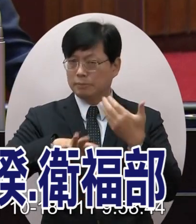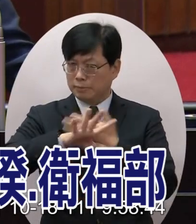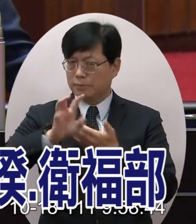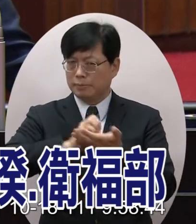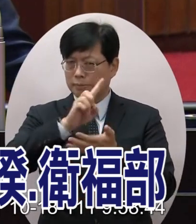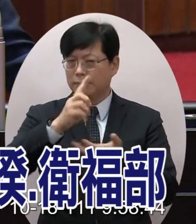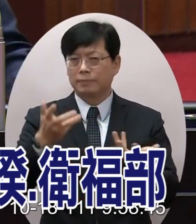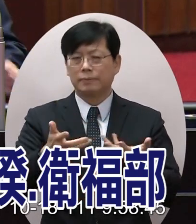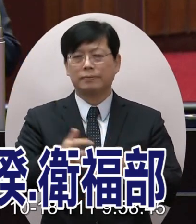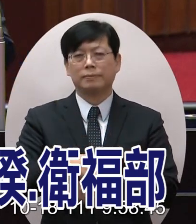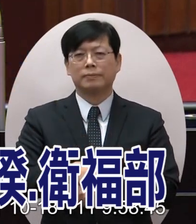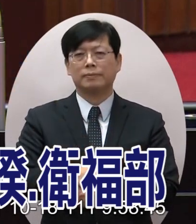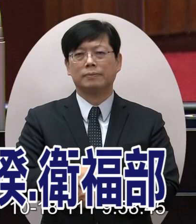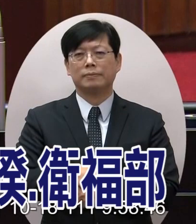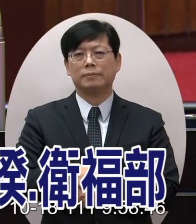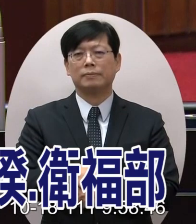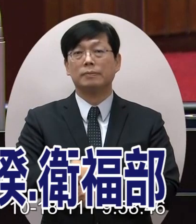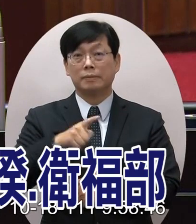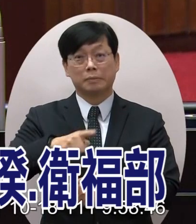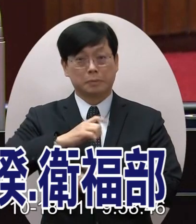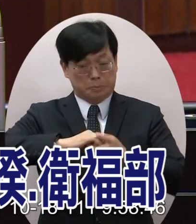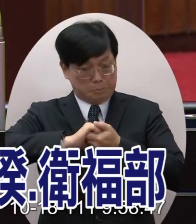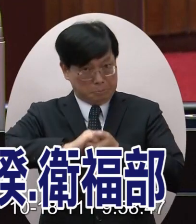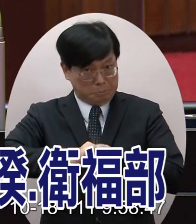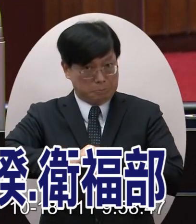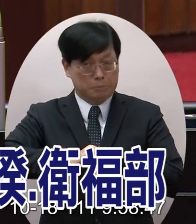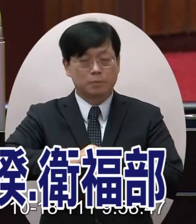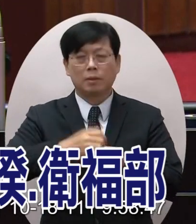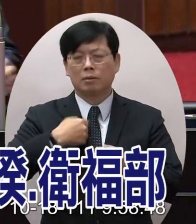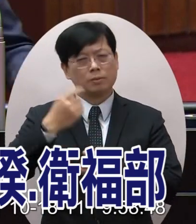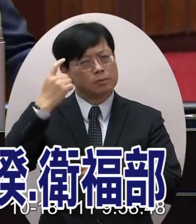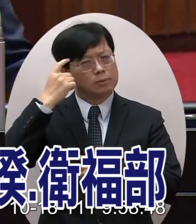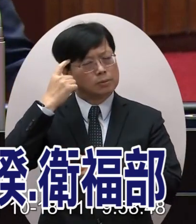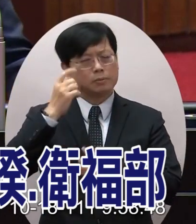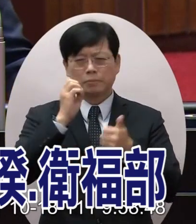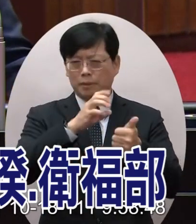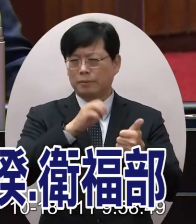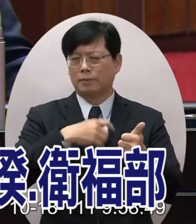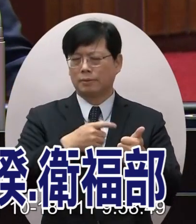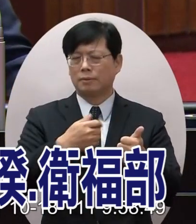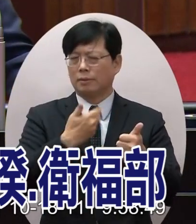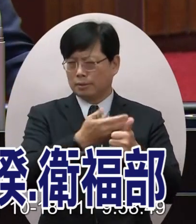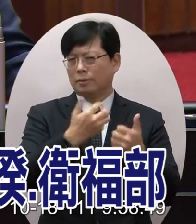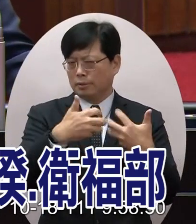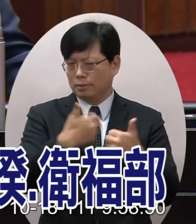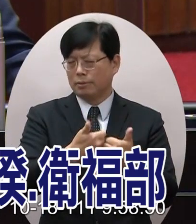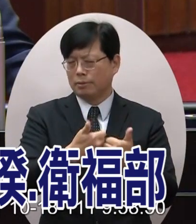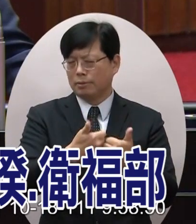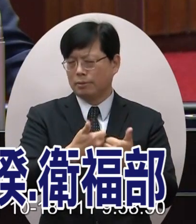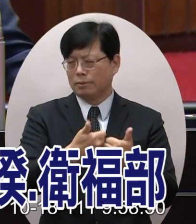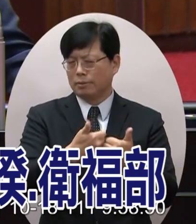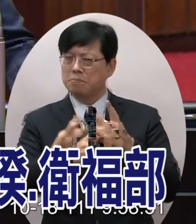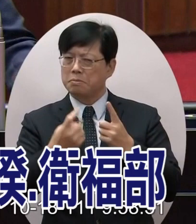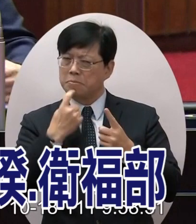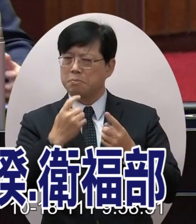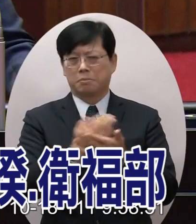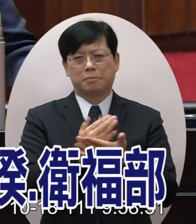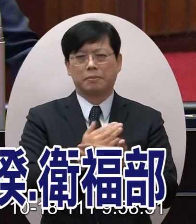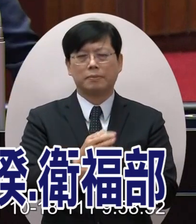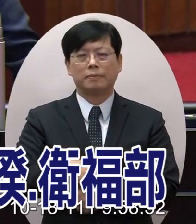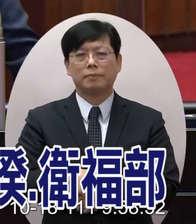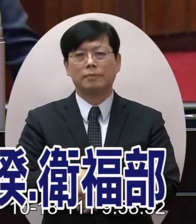报告一件事情啊，这个决策啊，院长，我是想让你有一个厘清的机会啦，因为外界对你的批评，因